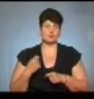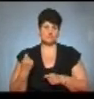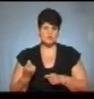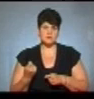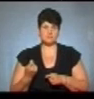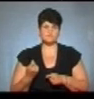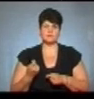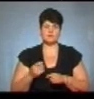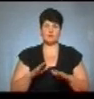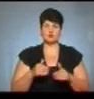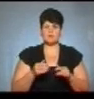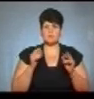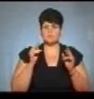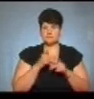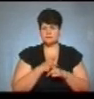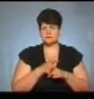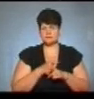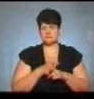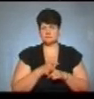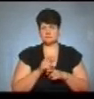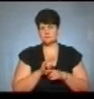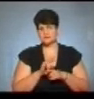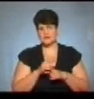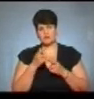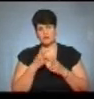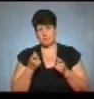тобто подання неправдивої інформації, і